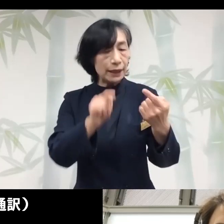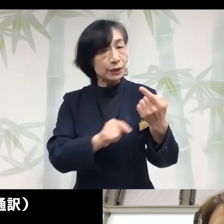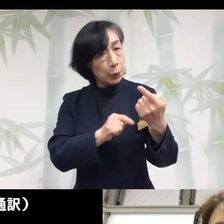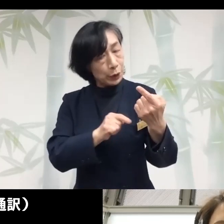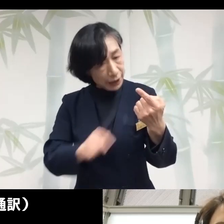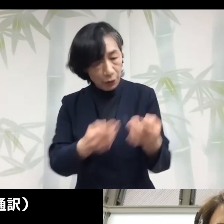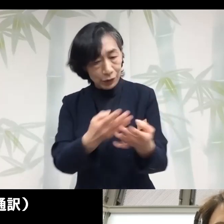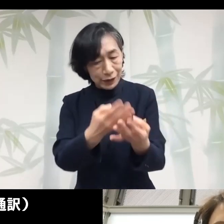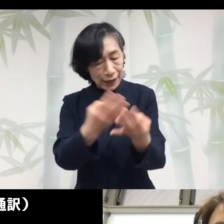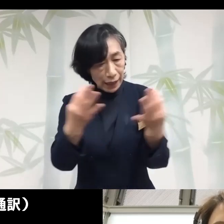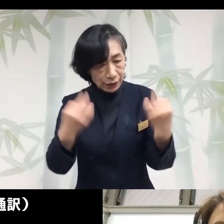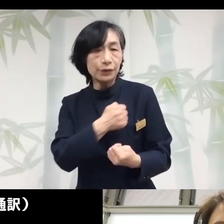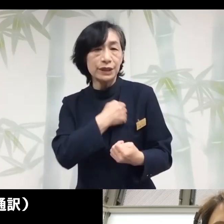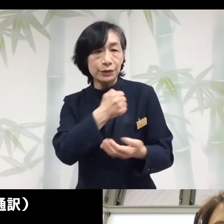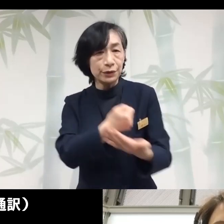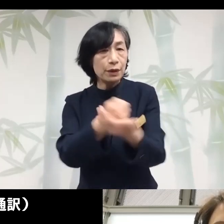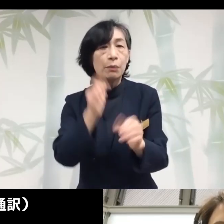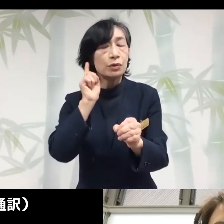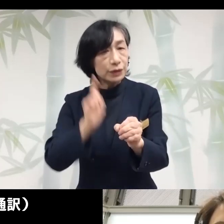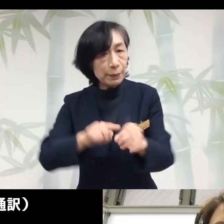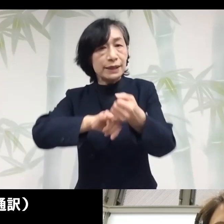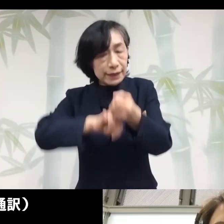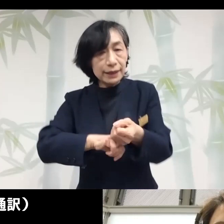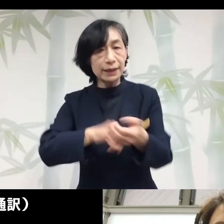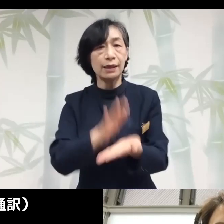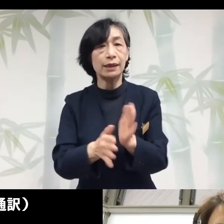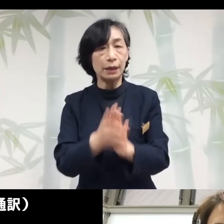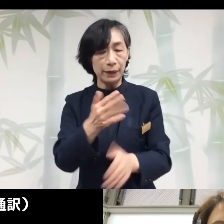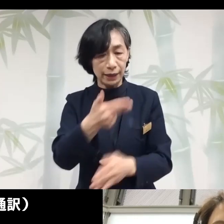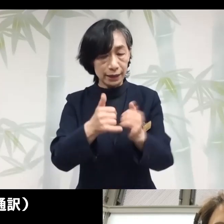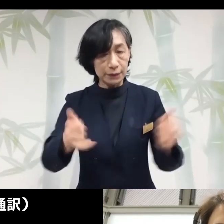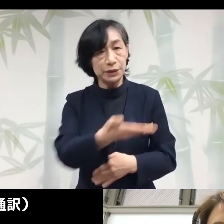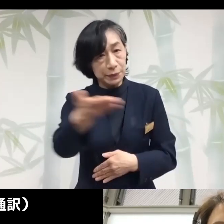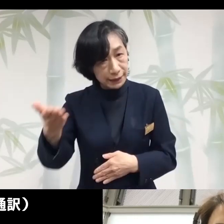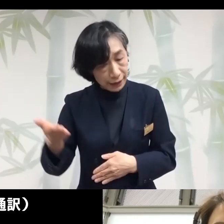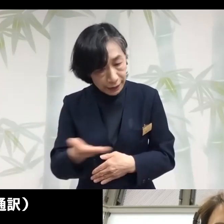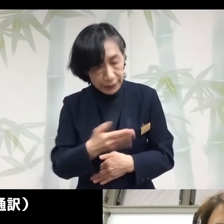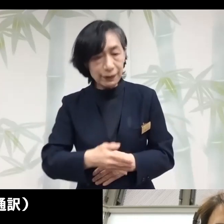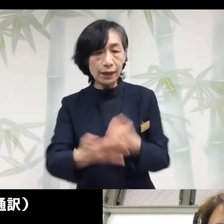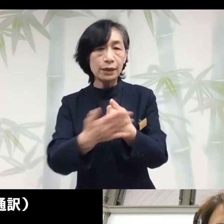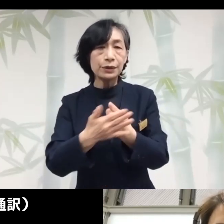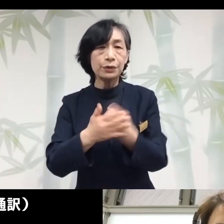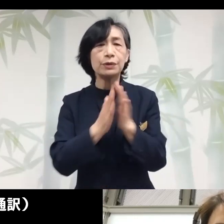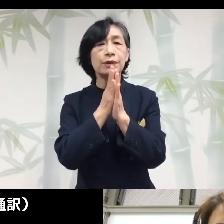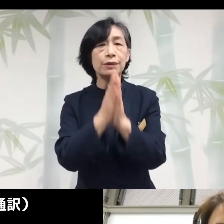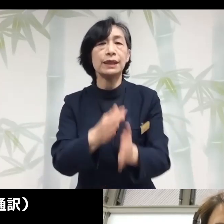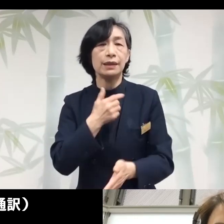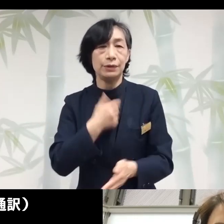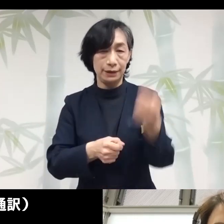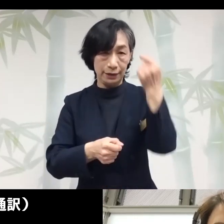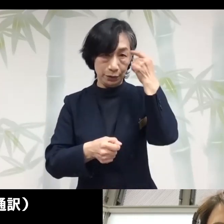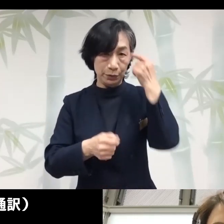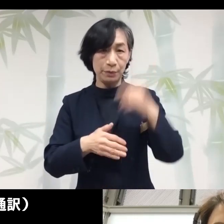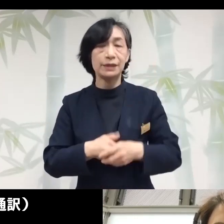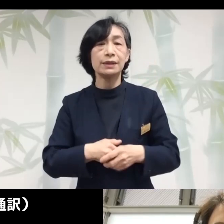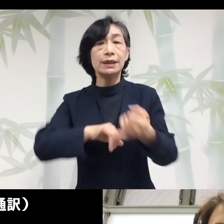くの命を救うために、ぜひ今一度市民の皆さん方にはご協力をお願いをしたいと思います。